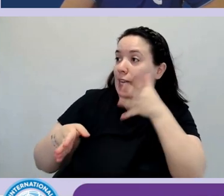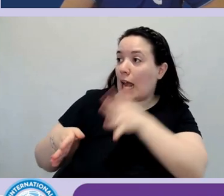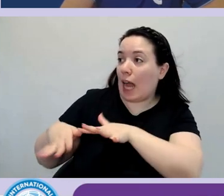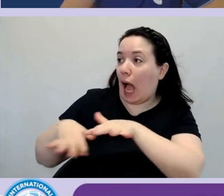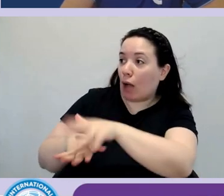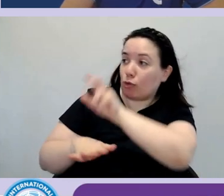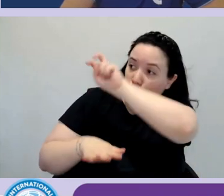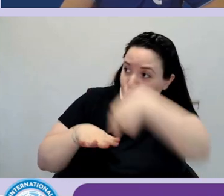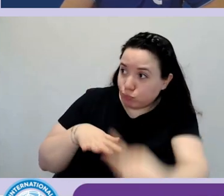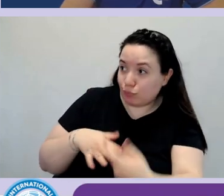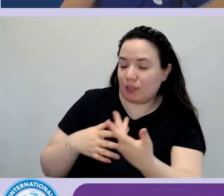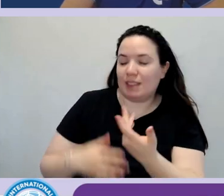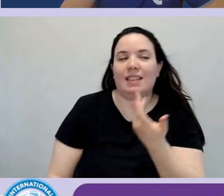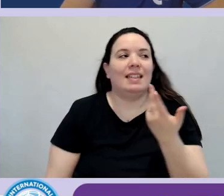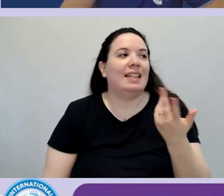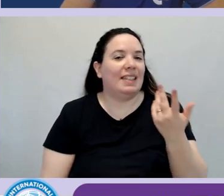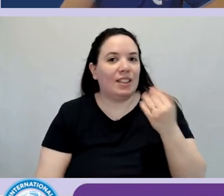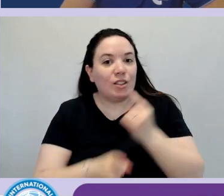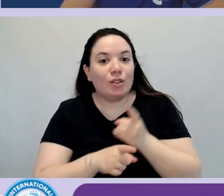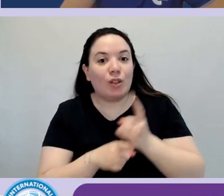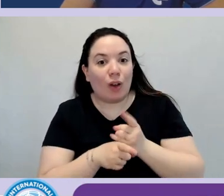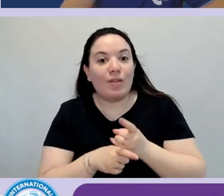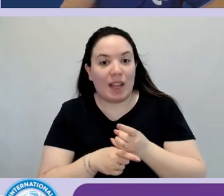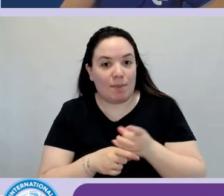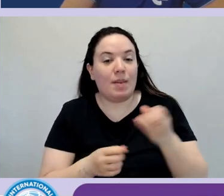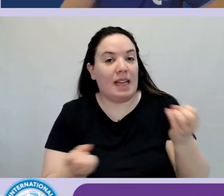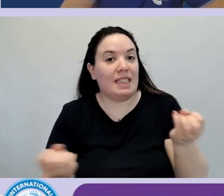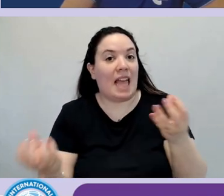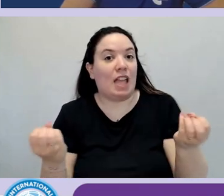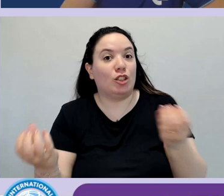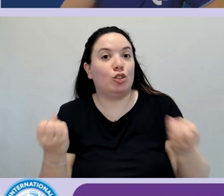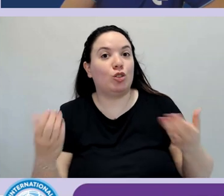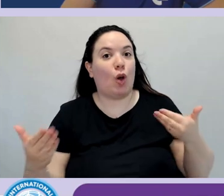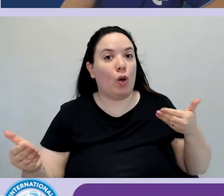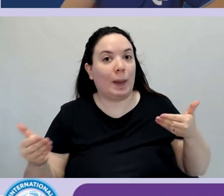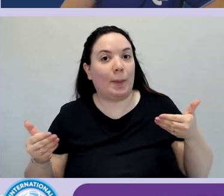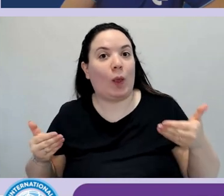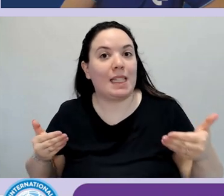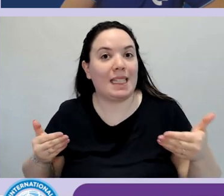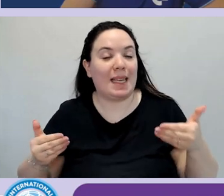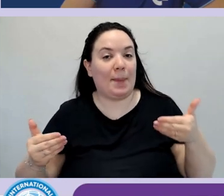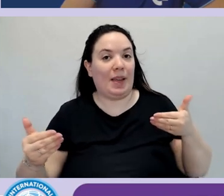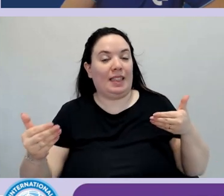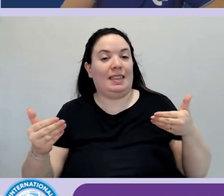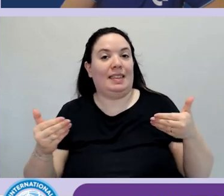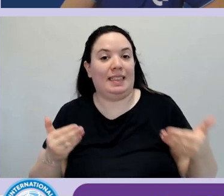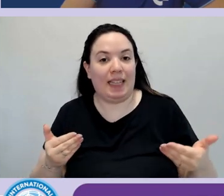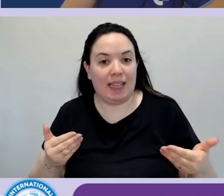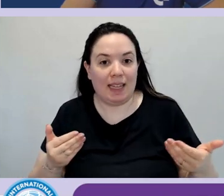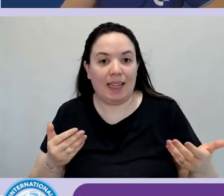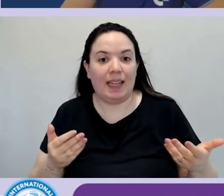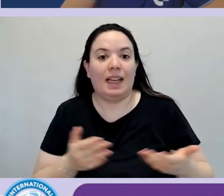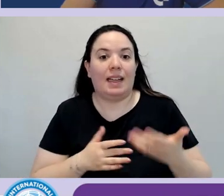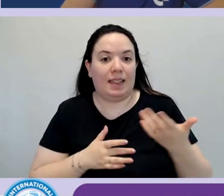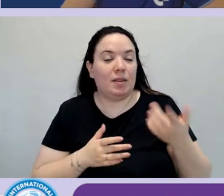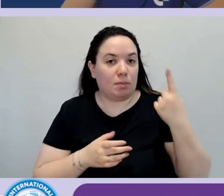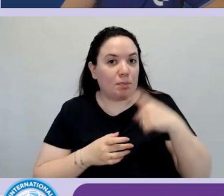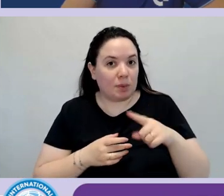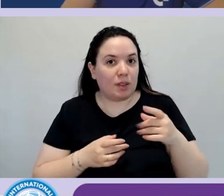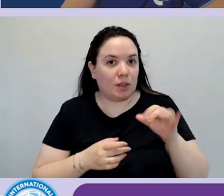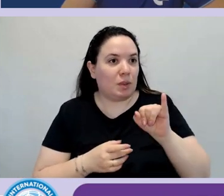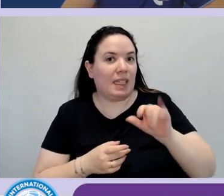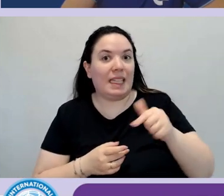canale lì lì lì andrebbero messi dei sensori di prossimità più che basarsi sul GPS c'è degli IOT degli oggetti